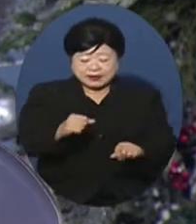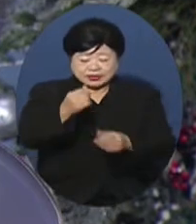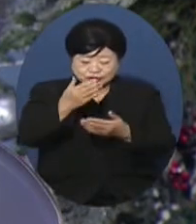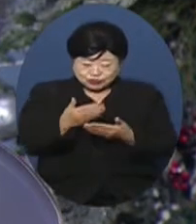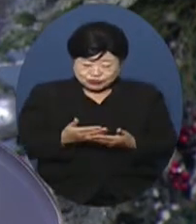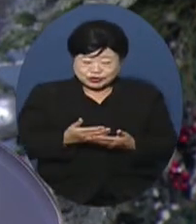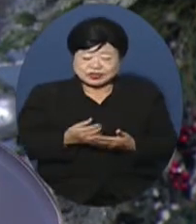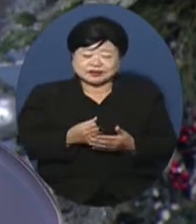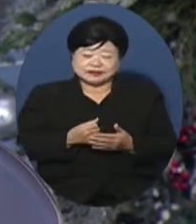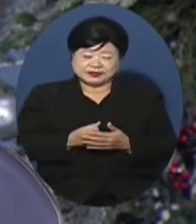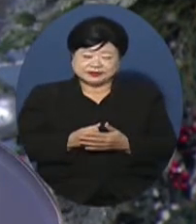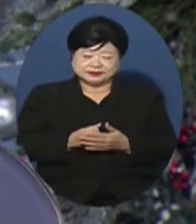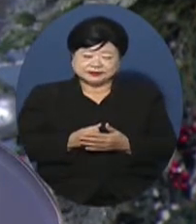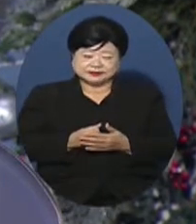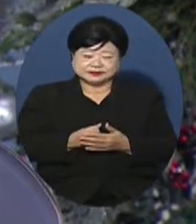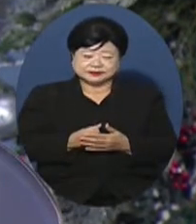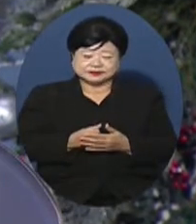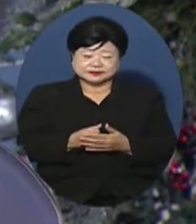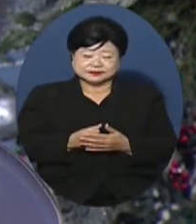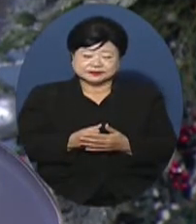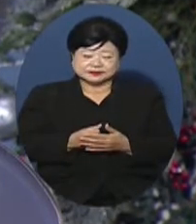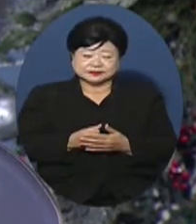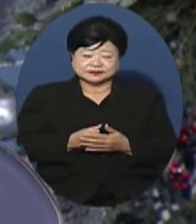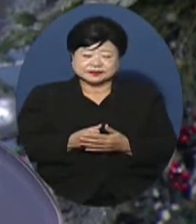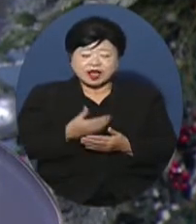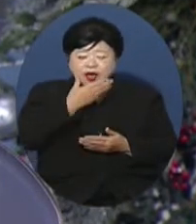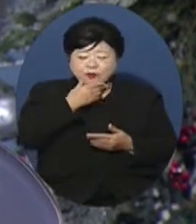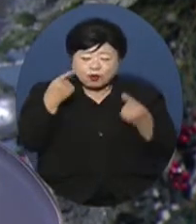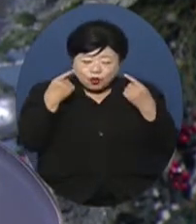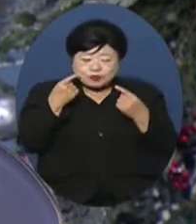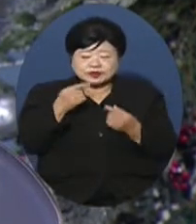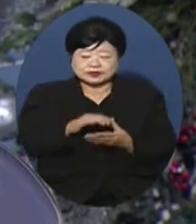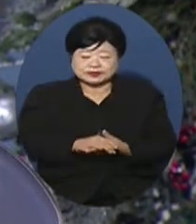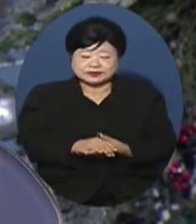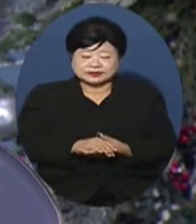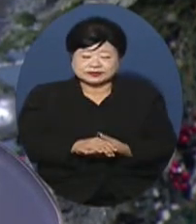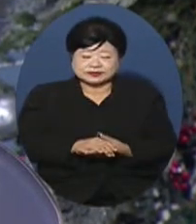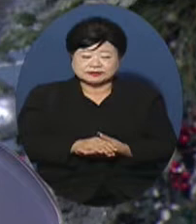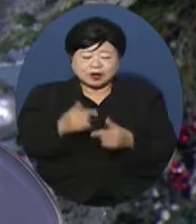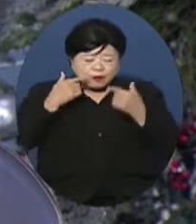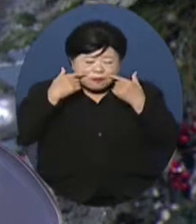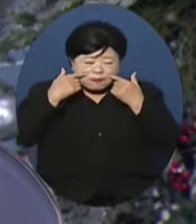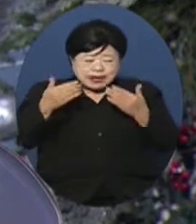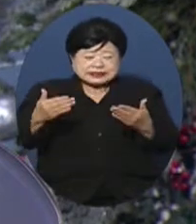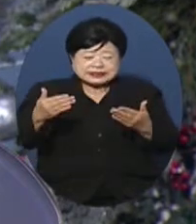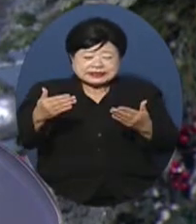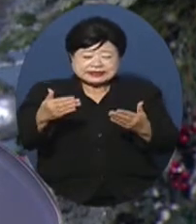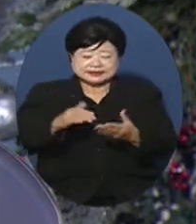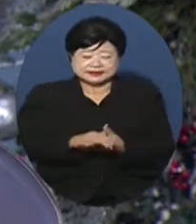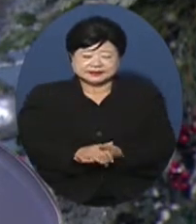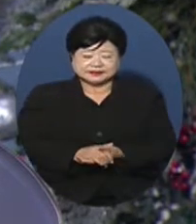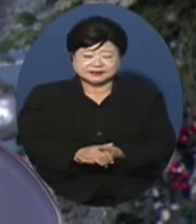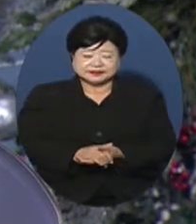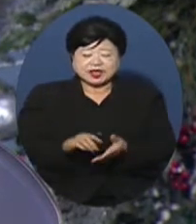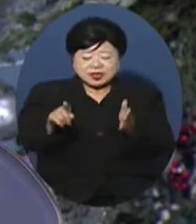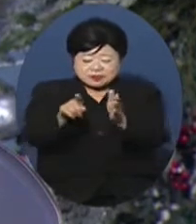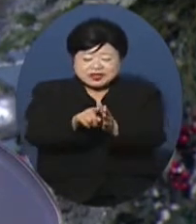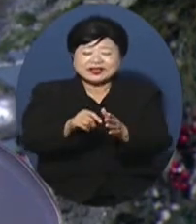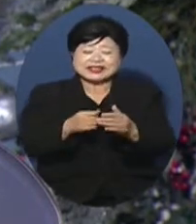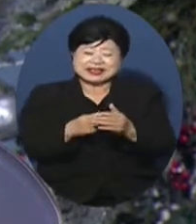시키겠다 셔야 뱁 보험을 되서 것을 확실히 이제 있기